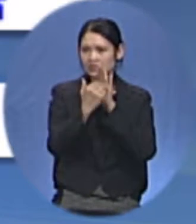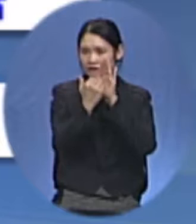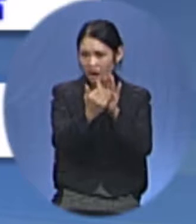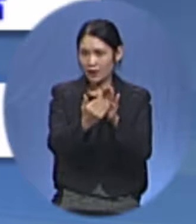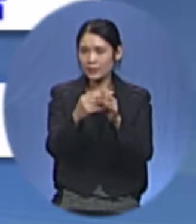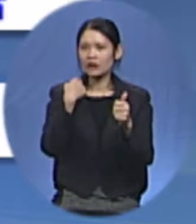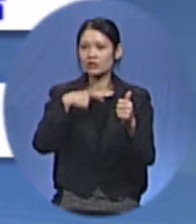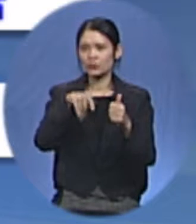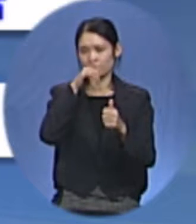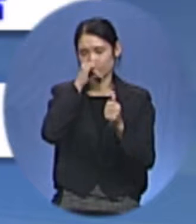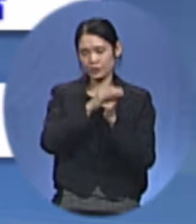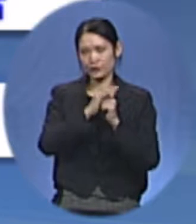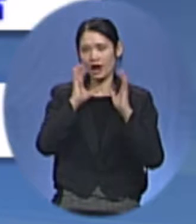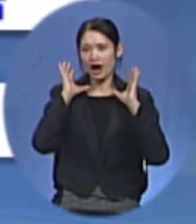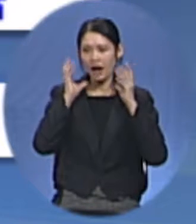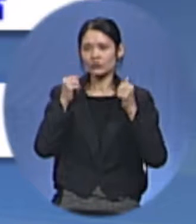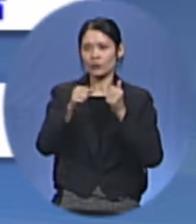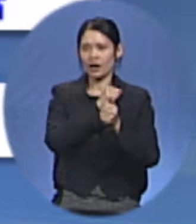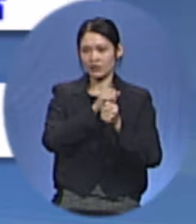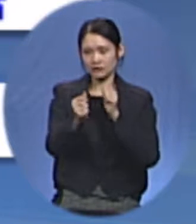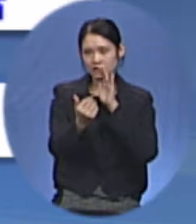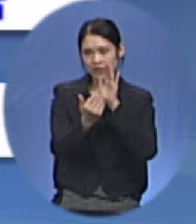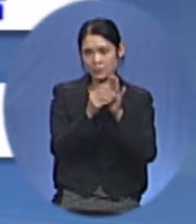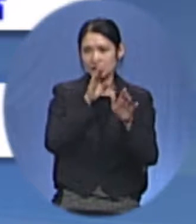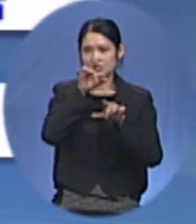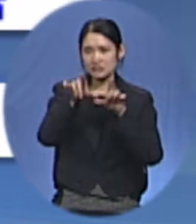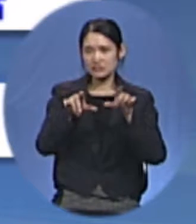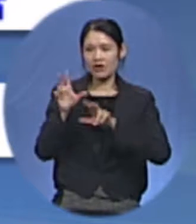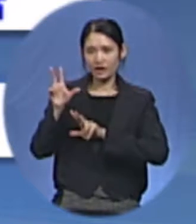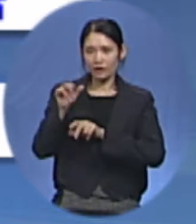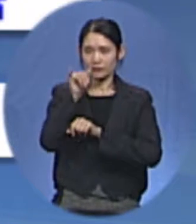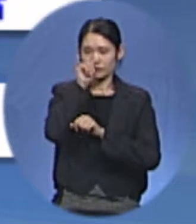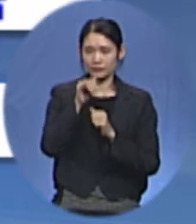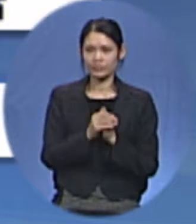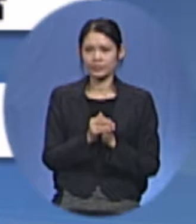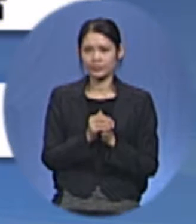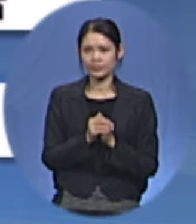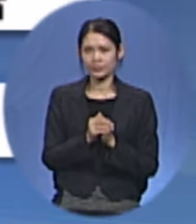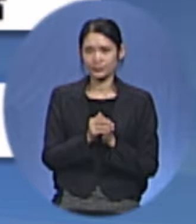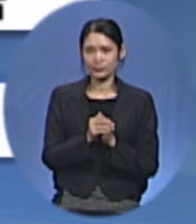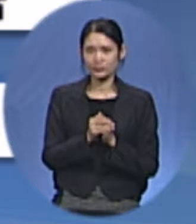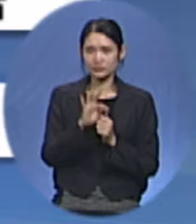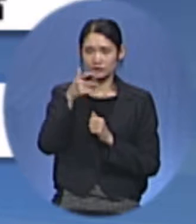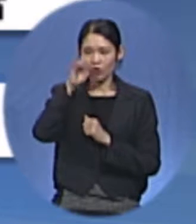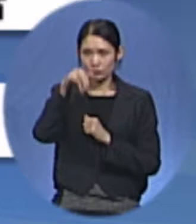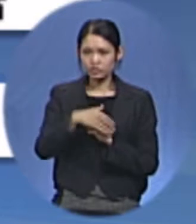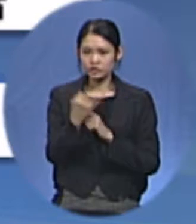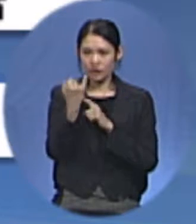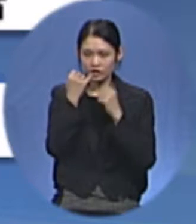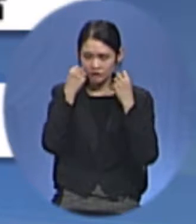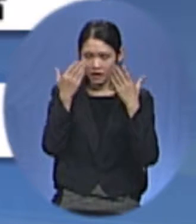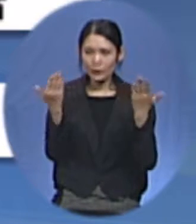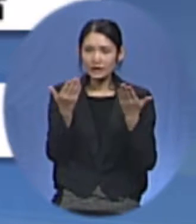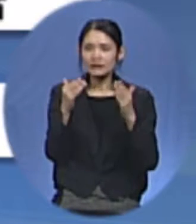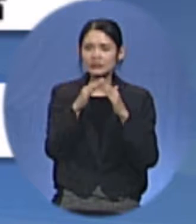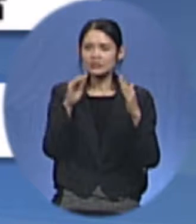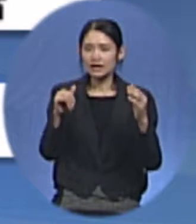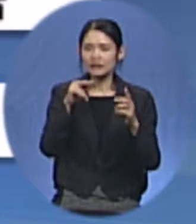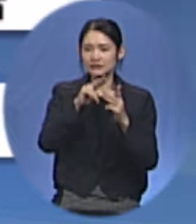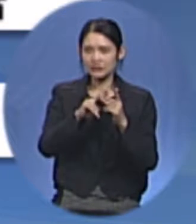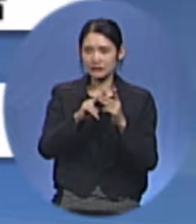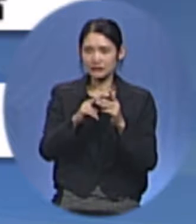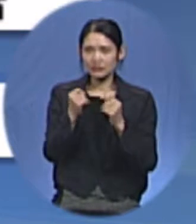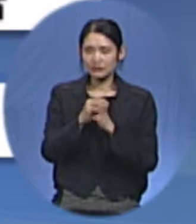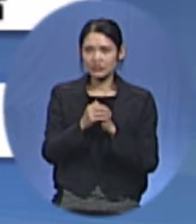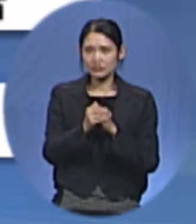교육을 받았으며 아동학대 예방 실천 결의를 했습니다. 성북 여성 새로 일하기 센터가 다음 달